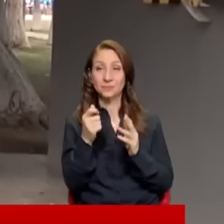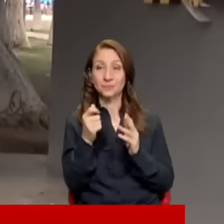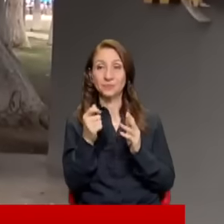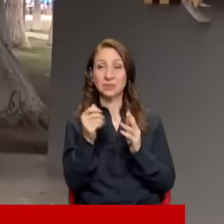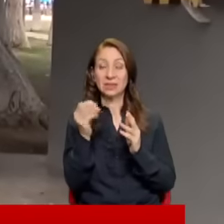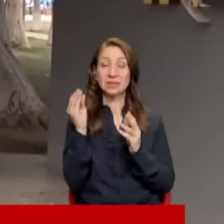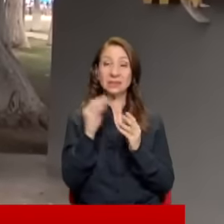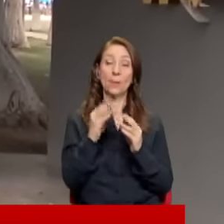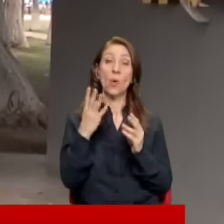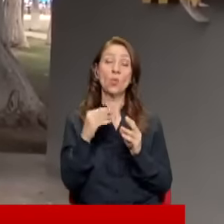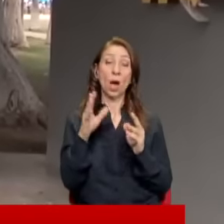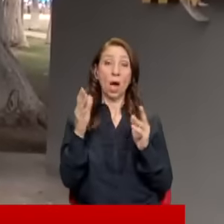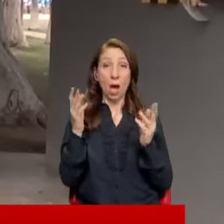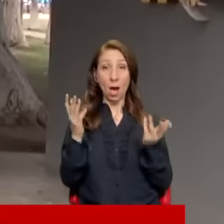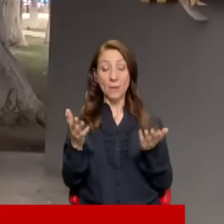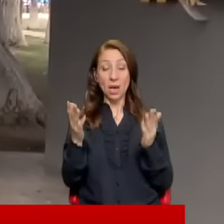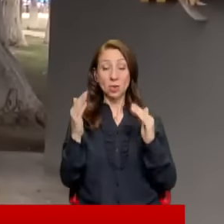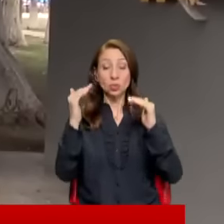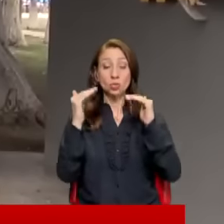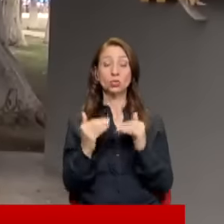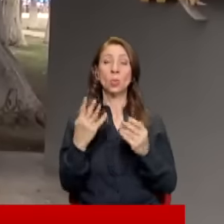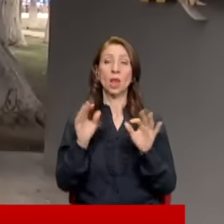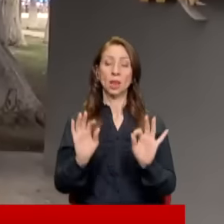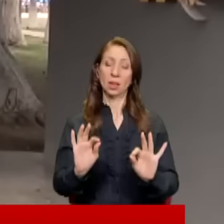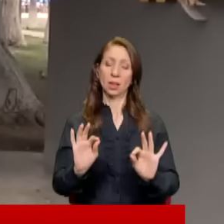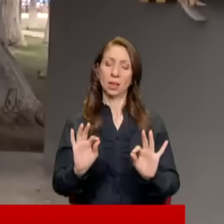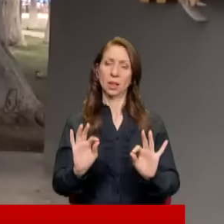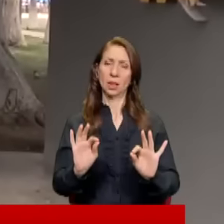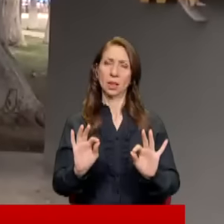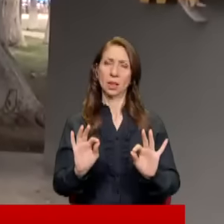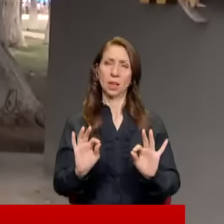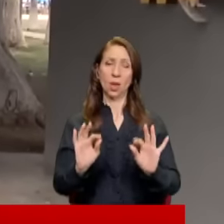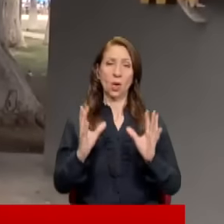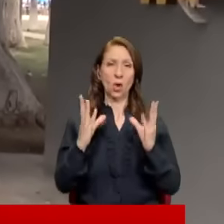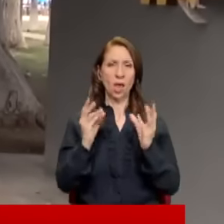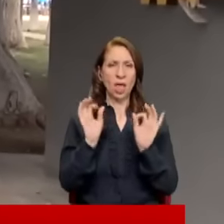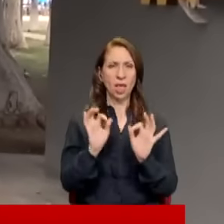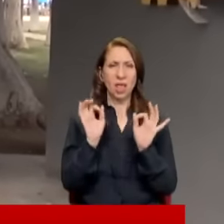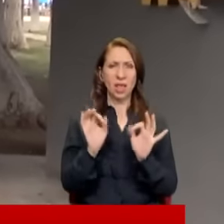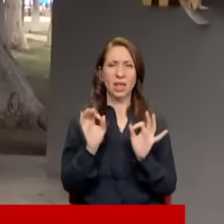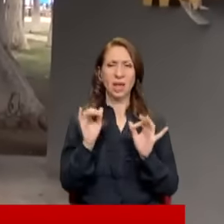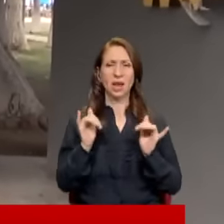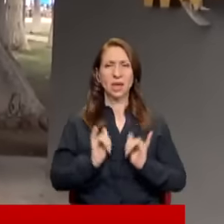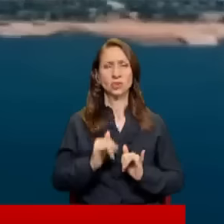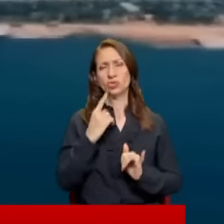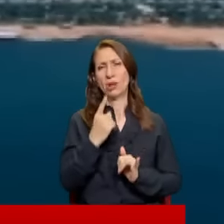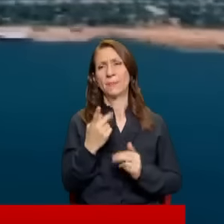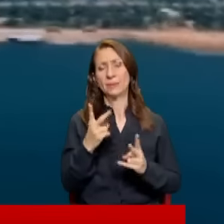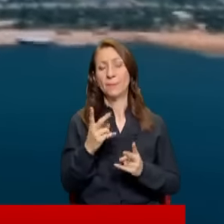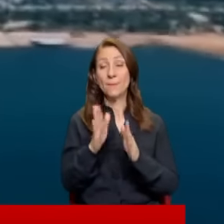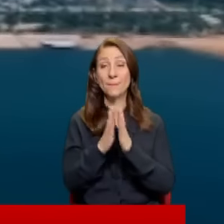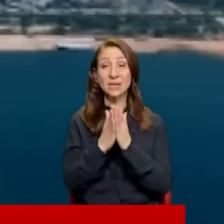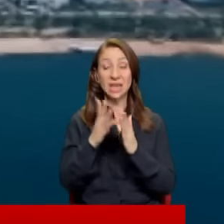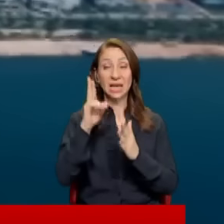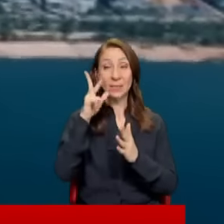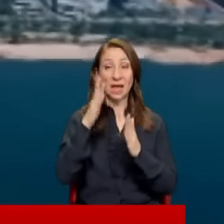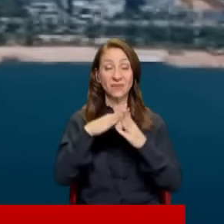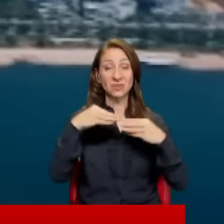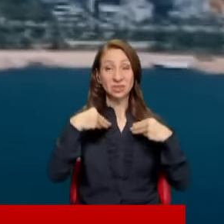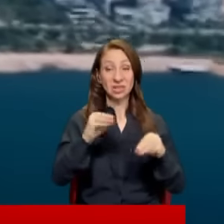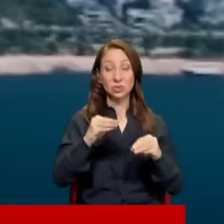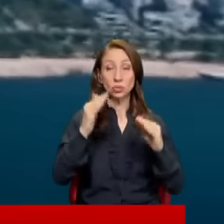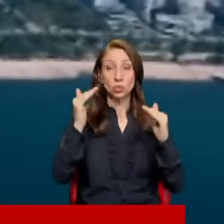artış olmuyor ama düşme de olmuyor yani stabil olduğu yerde sayıyor diye rahatlıkla söyleyebiliriz Mersin'de yabancılara konut